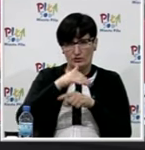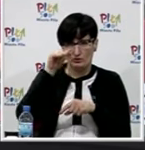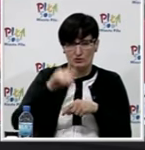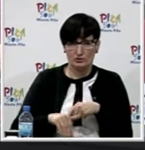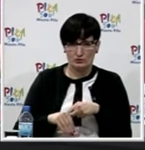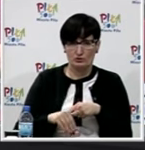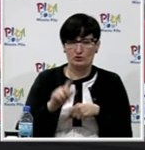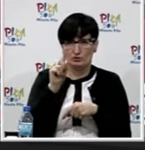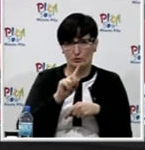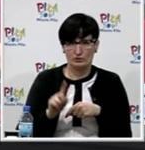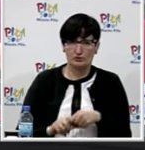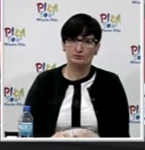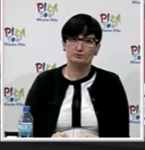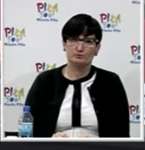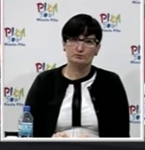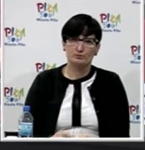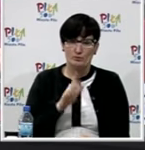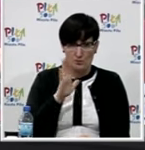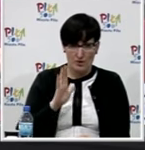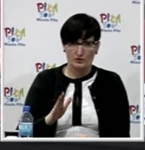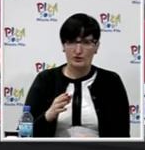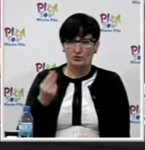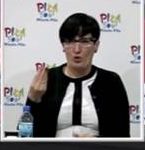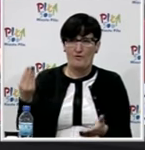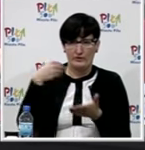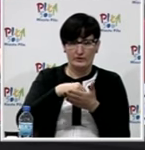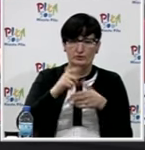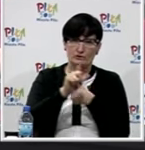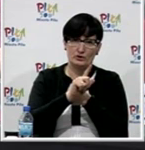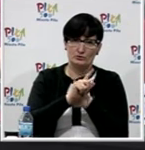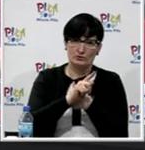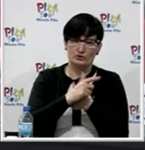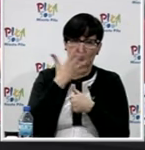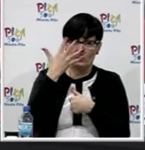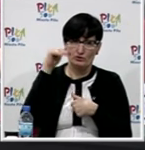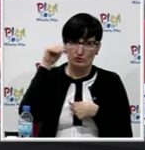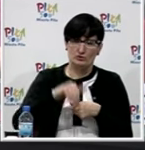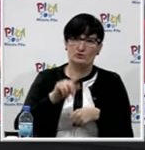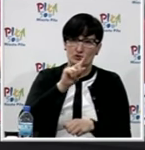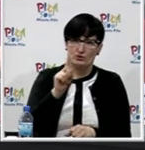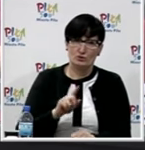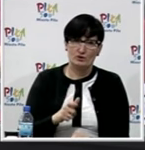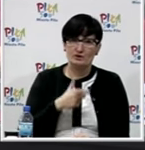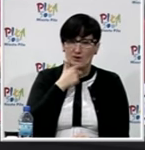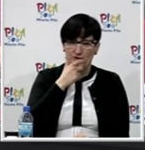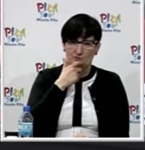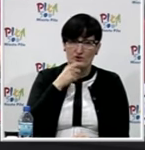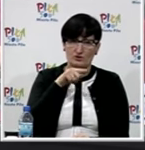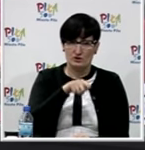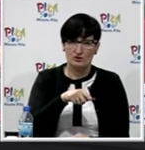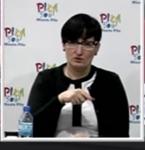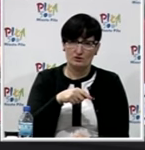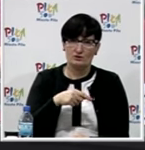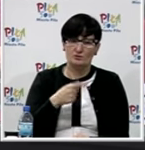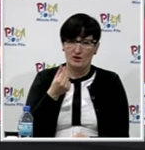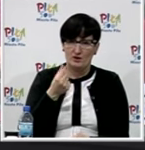otrzymać dofinansowane równe 75 tysięcy złotych, więc zabezpieczenie tych środków po stronie własnych jest